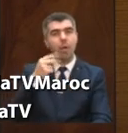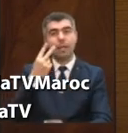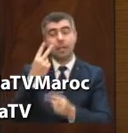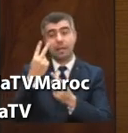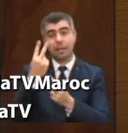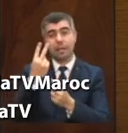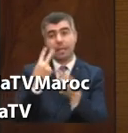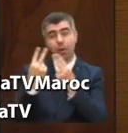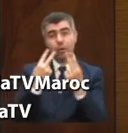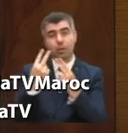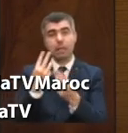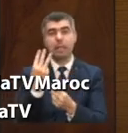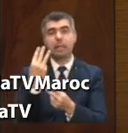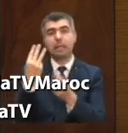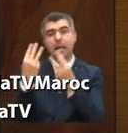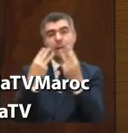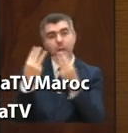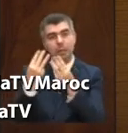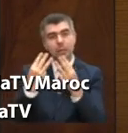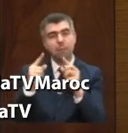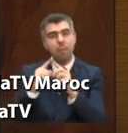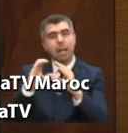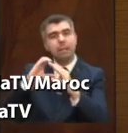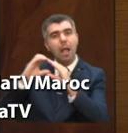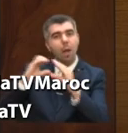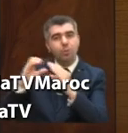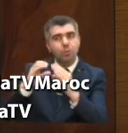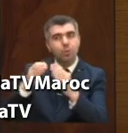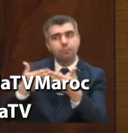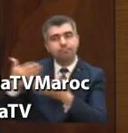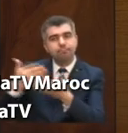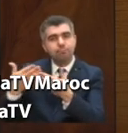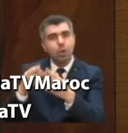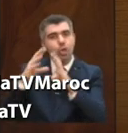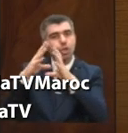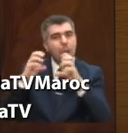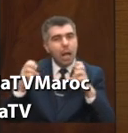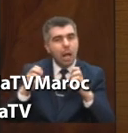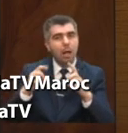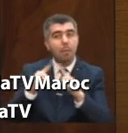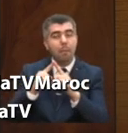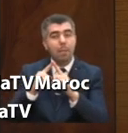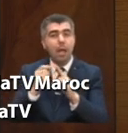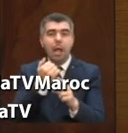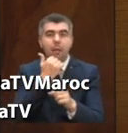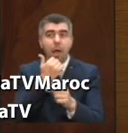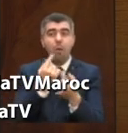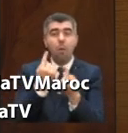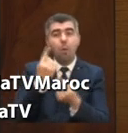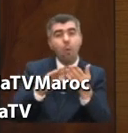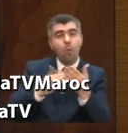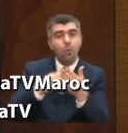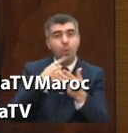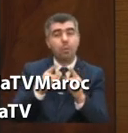2233 خاصة بالتواصل وتقديم النصائح والتوجيهات والإرشادات والشكايات للأجراء